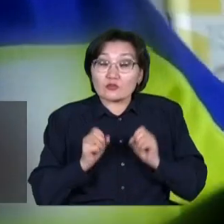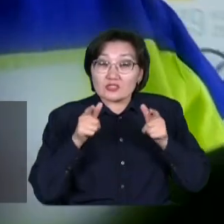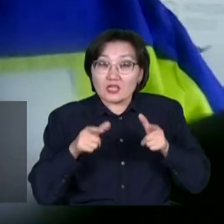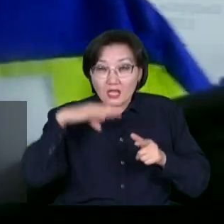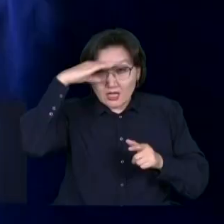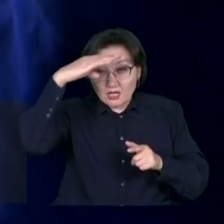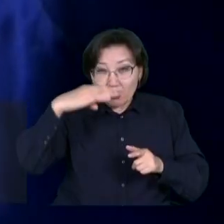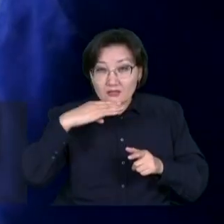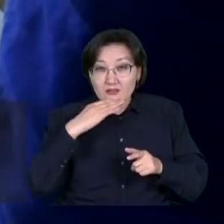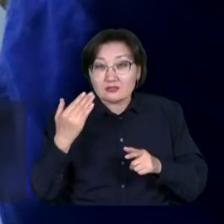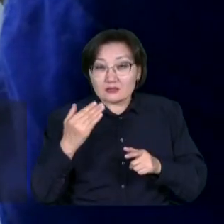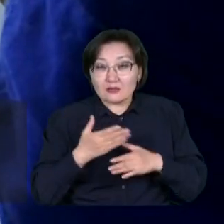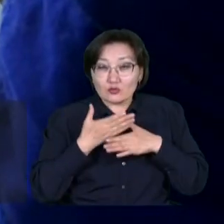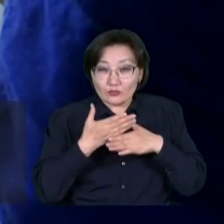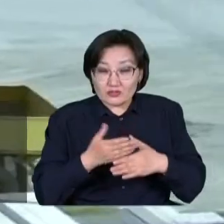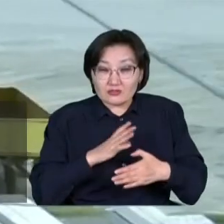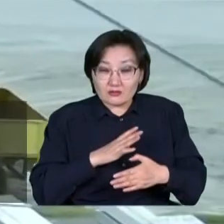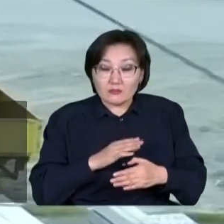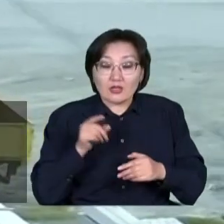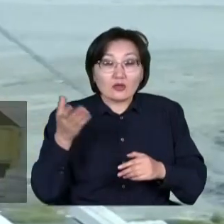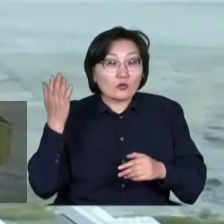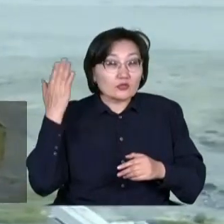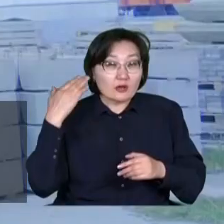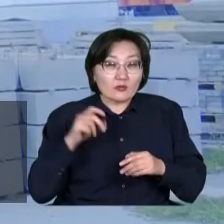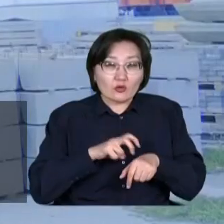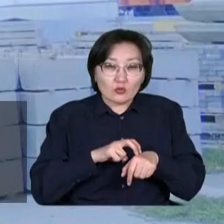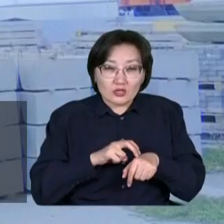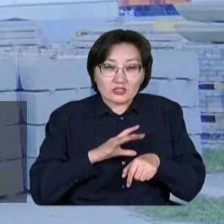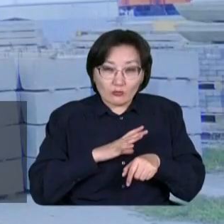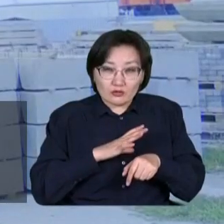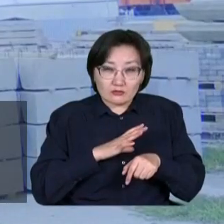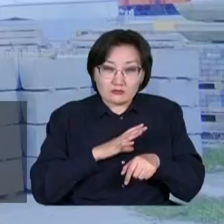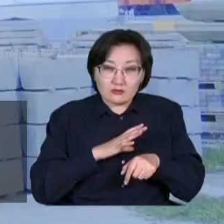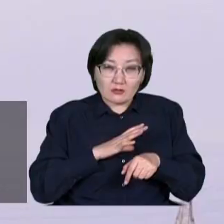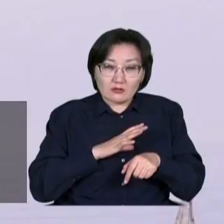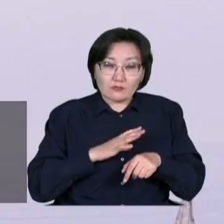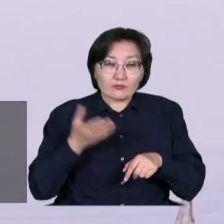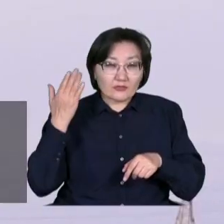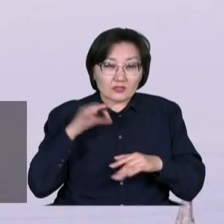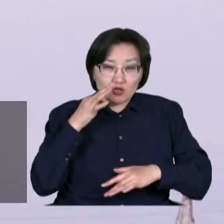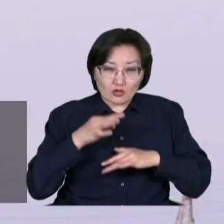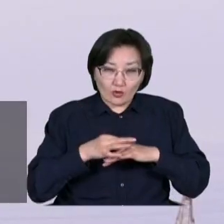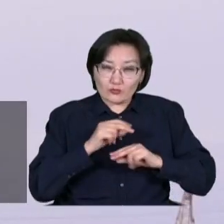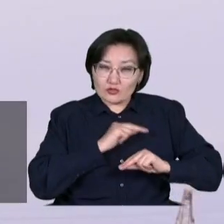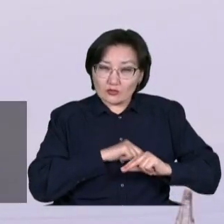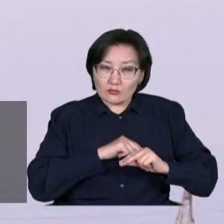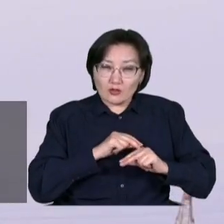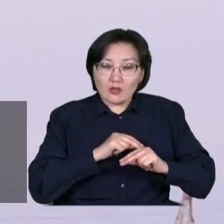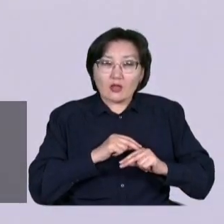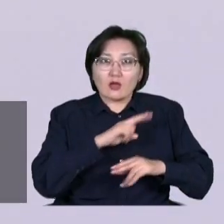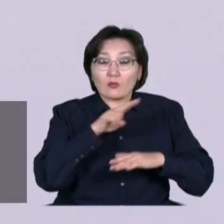әкесі себепші болған. Ол кезде дейтін енді қорқыныш болады кішкене анау енді қалай жауапты жұмыс қой астында адамдар